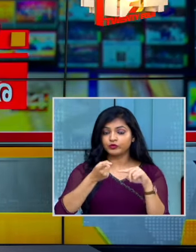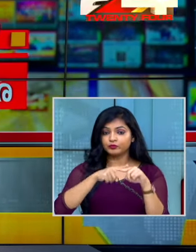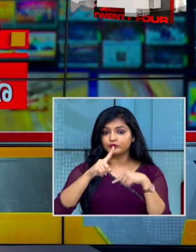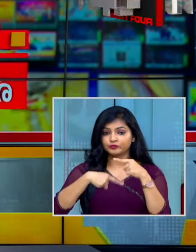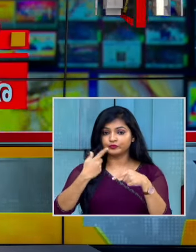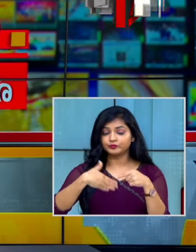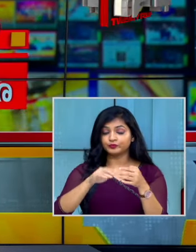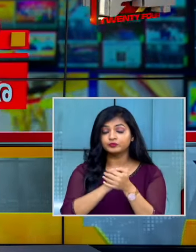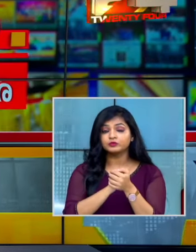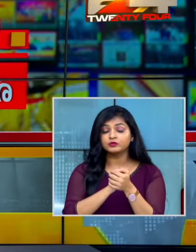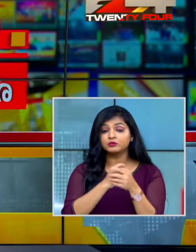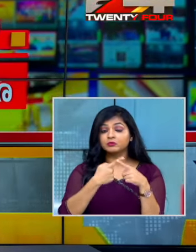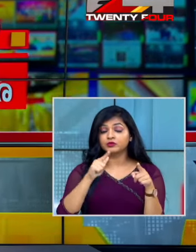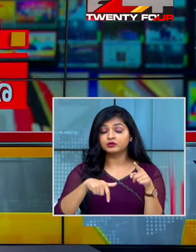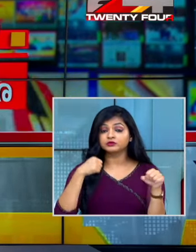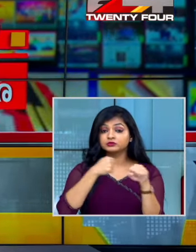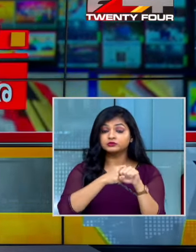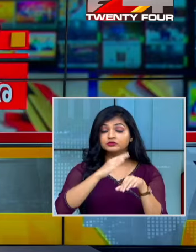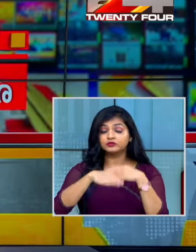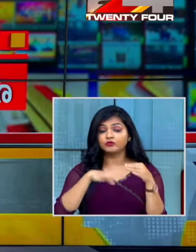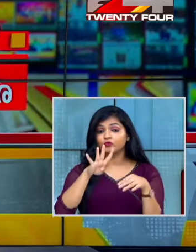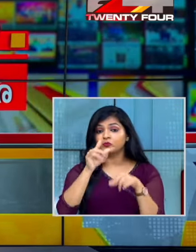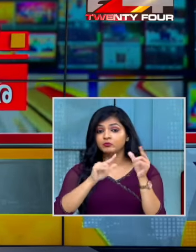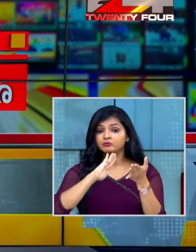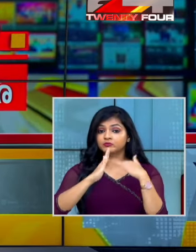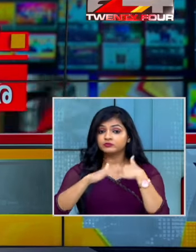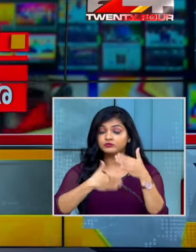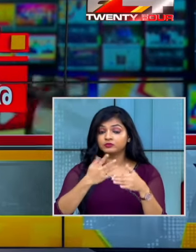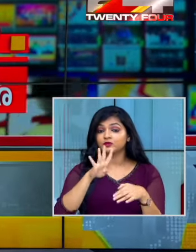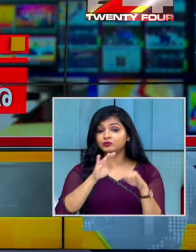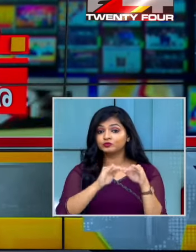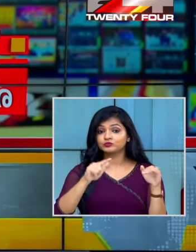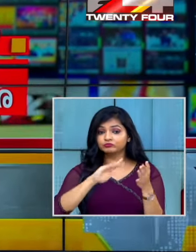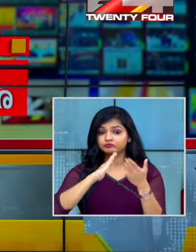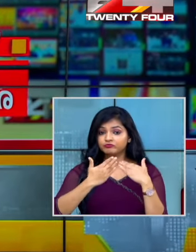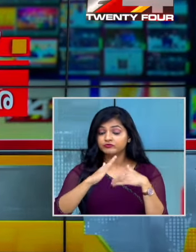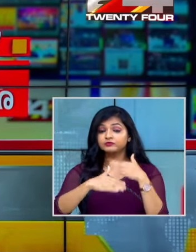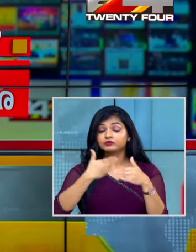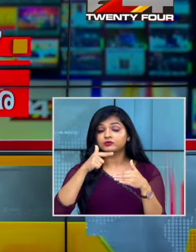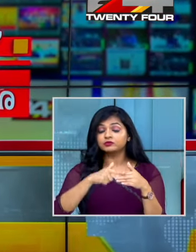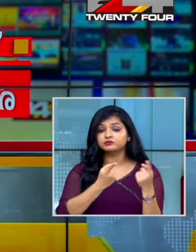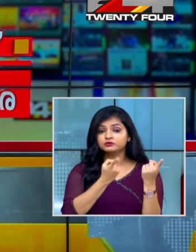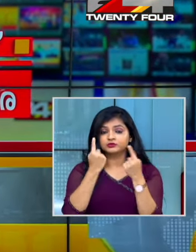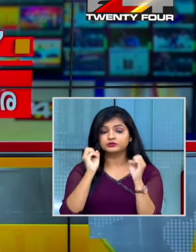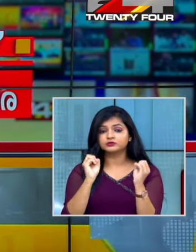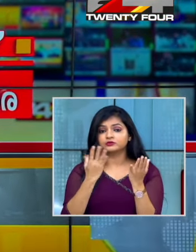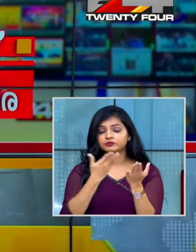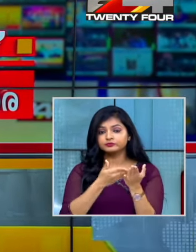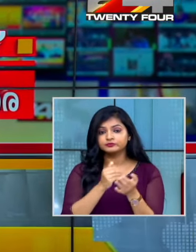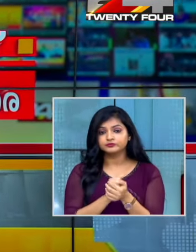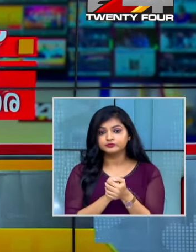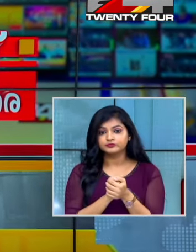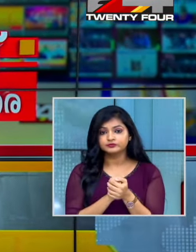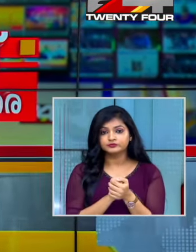ഇടപെടൽ അധികൃതരുടെ ഭാഗത്ത് ഉണ്ടാകുന്നുണ്ട്. പക്ഷേ ഈ അപകടത്തിന് ശേഷം, 4 പേരുടെ ജീവൻ പൊലിഞ്ഞ ശേഷമാണ്, 4 കുഞ്ഞുങ്ങളുടെ ജീവൻ പൊലിഞ്ഞ ശേഷമാണ് ഈ രീതിയിലുള്ള ഉറന്നു പ്രവർത്തികൾ എന്നതാണ്